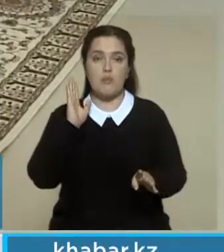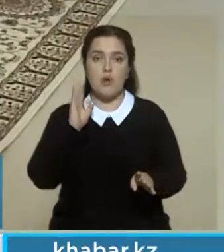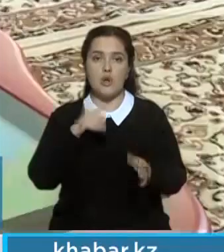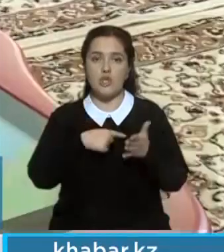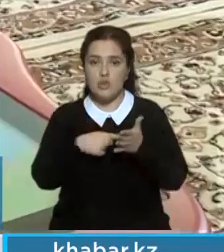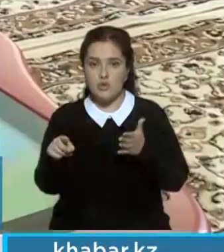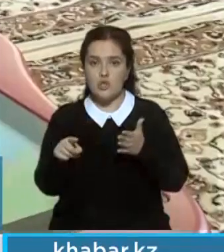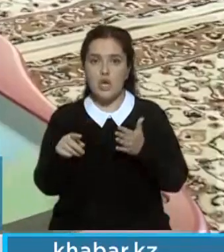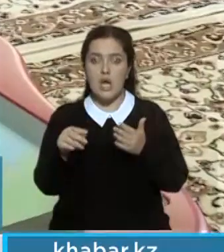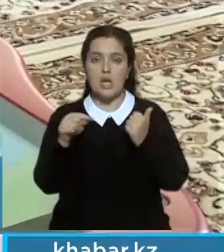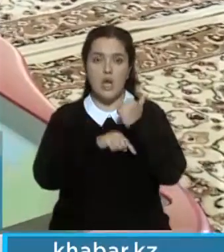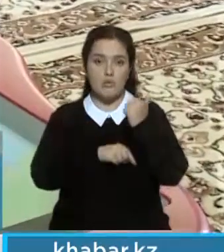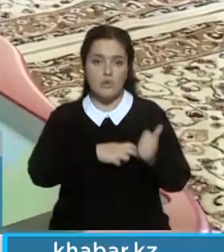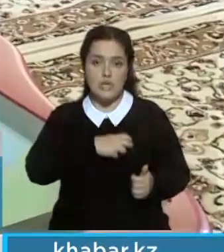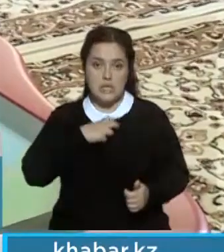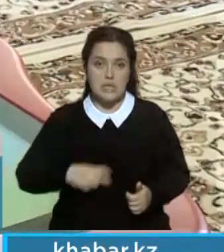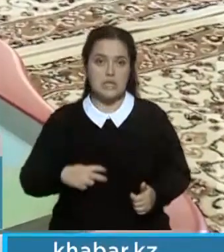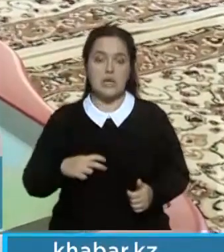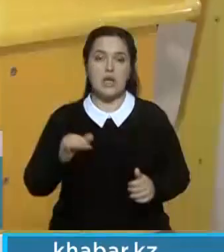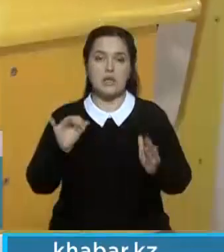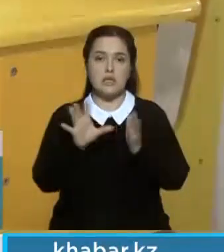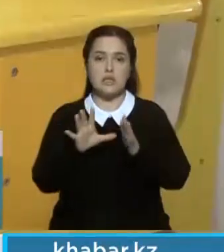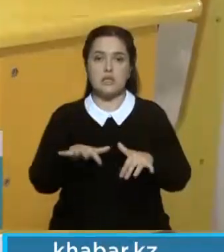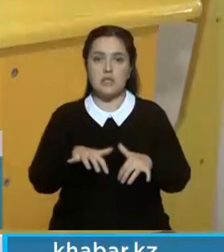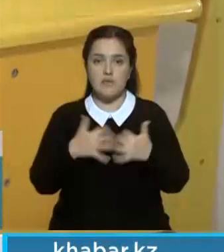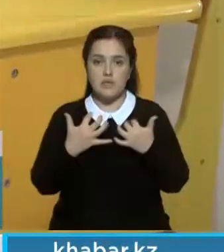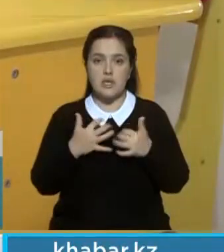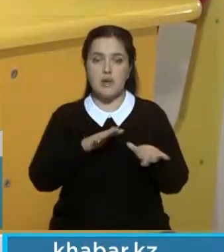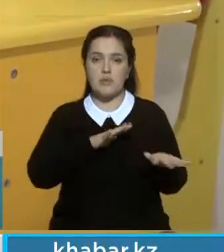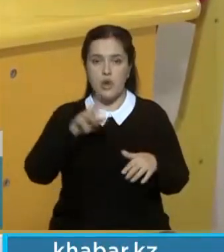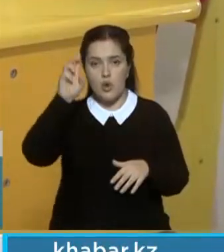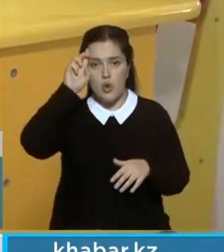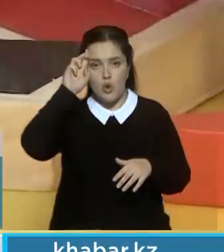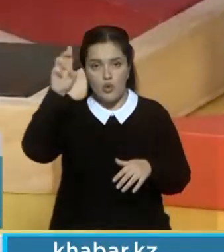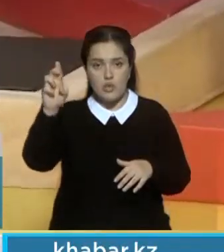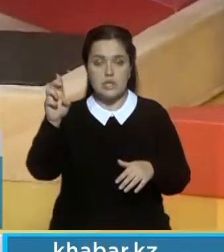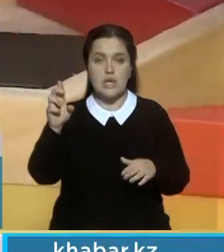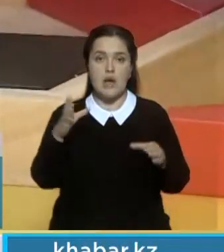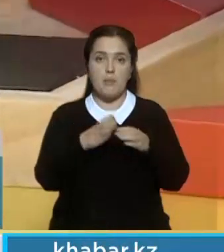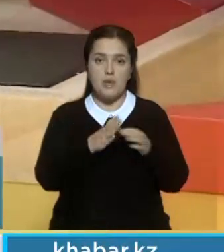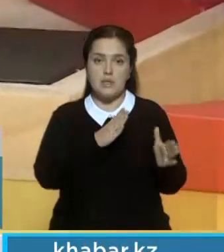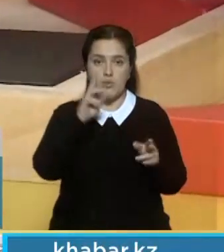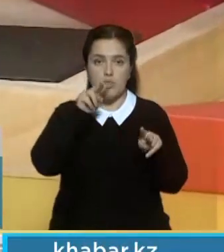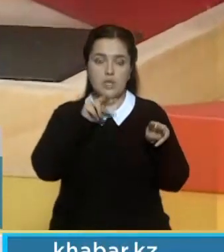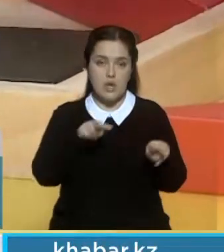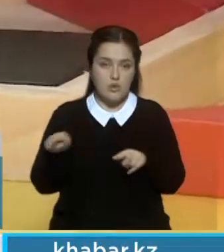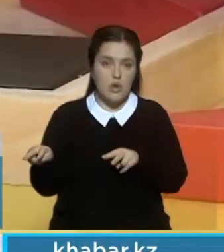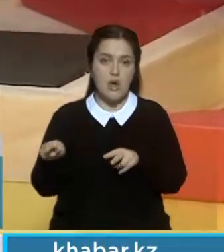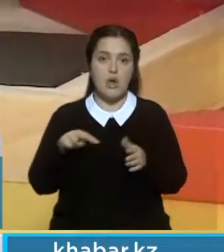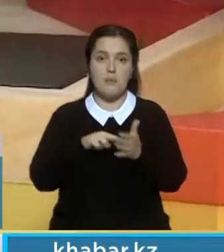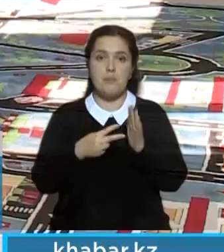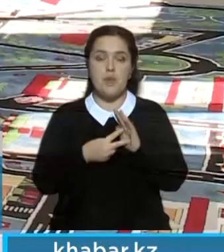призвана исключить коррупционные риски. Кроме того, обсуждается и цифровизация ключевых процессов госаппарата и системы